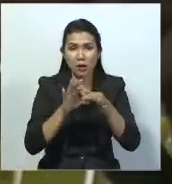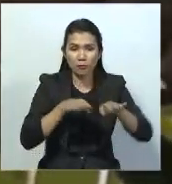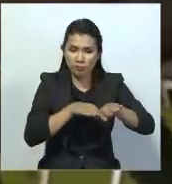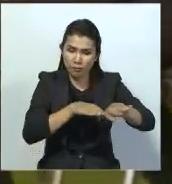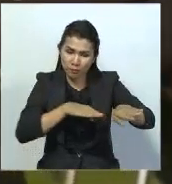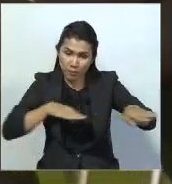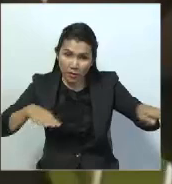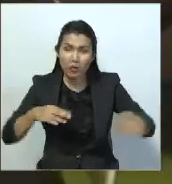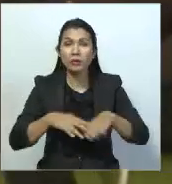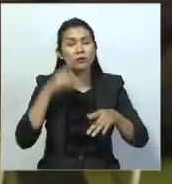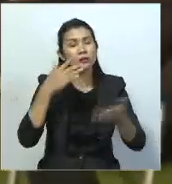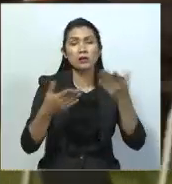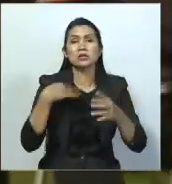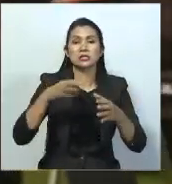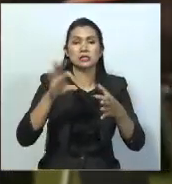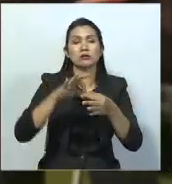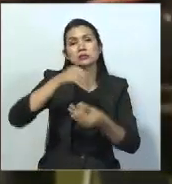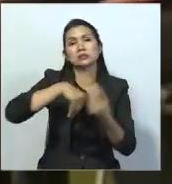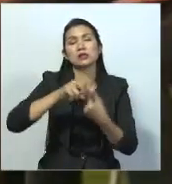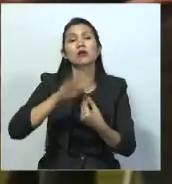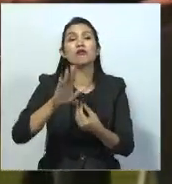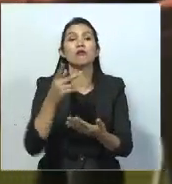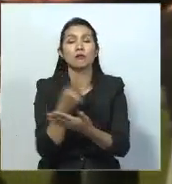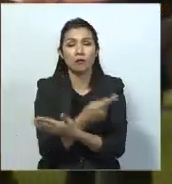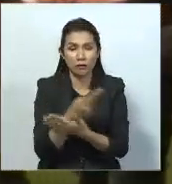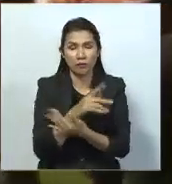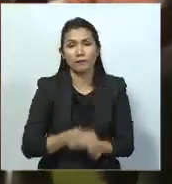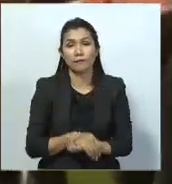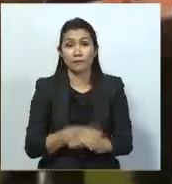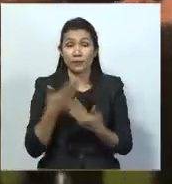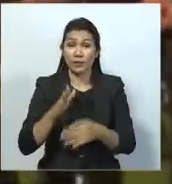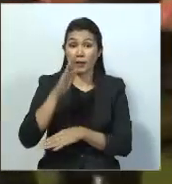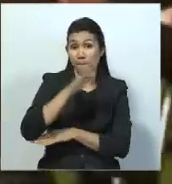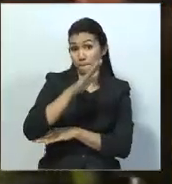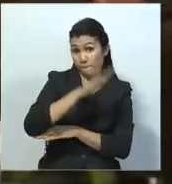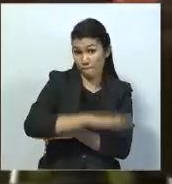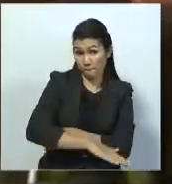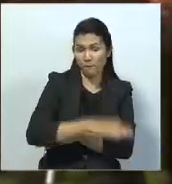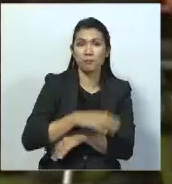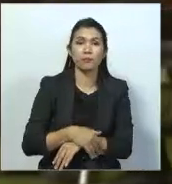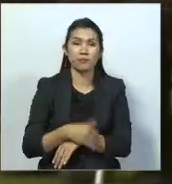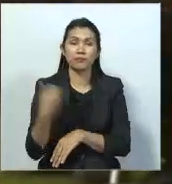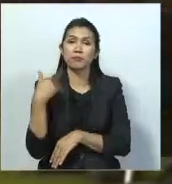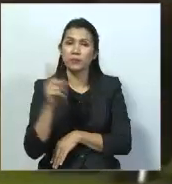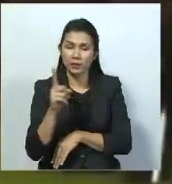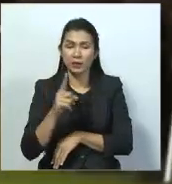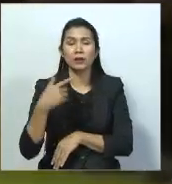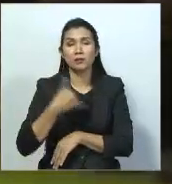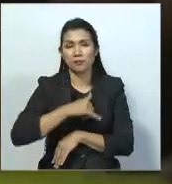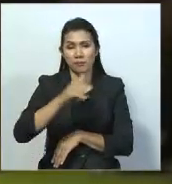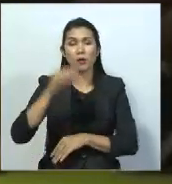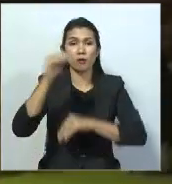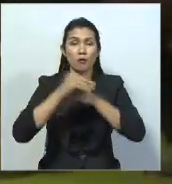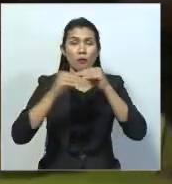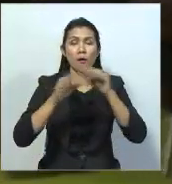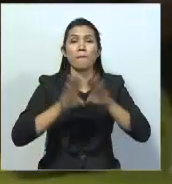เทศและก็เศรษฐกิจในพื้นที่จังหวัดกาญจนบุรีค่ะสำหรับในช่วงบ่ายค่ะนายกรัฐมนตรีมีภารกิจนะคะจะเดินทางไปเปิดโครง